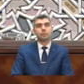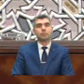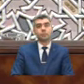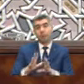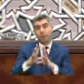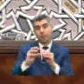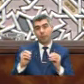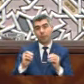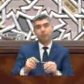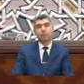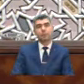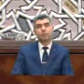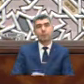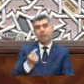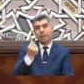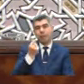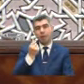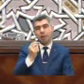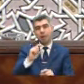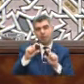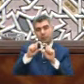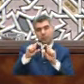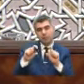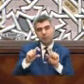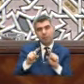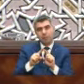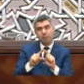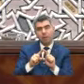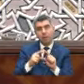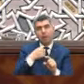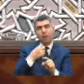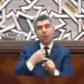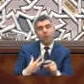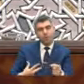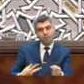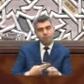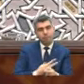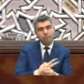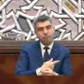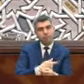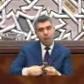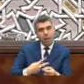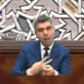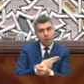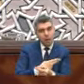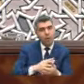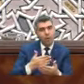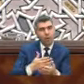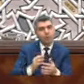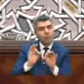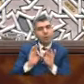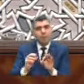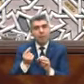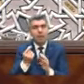غياب أثمنة مرجعية للمستلزمات الطبية وشبه الطبية المستعملة في العمليات الجراحية للسيدات والسادة